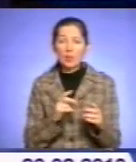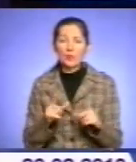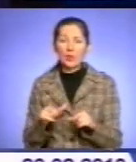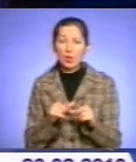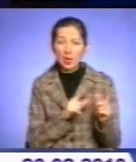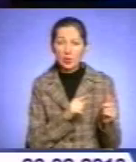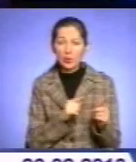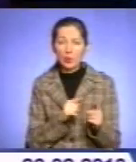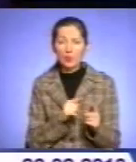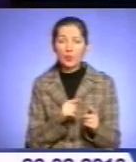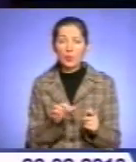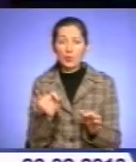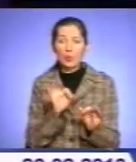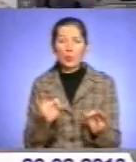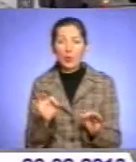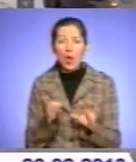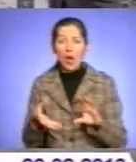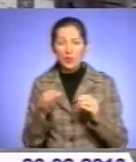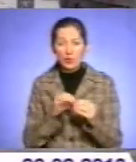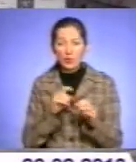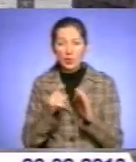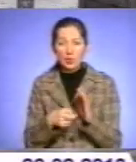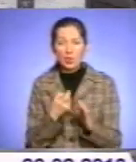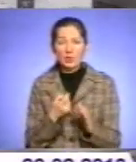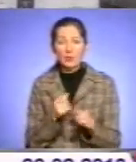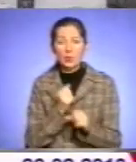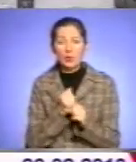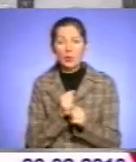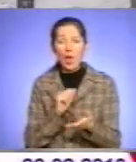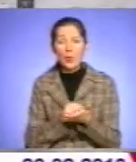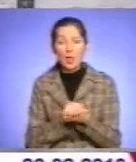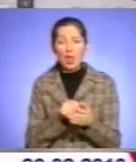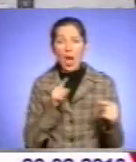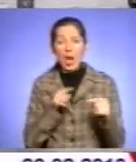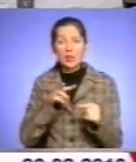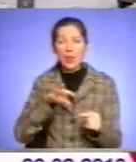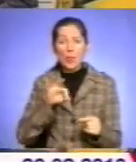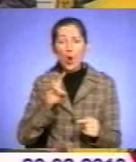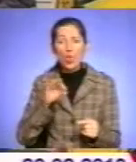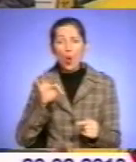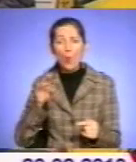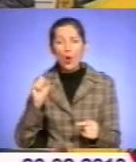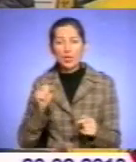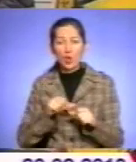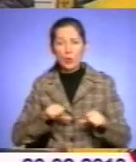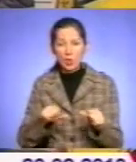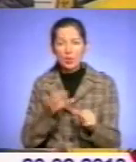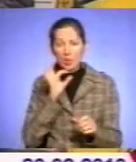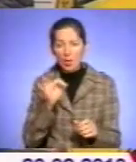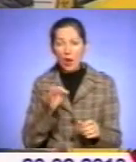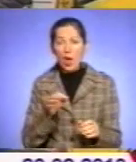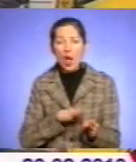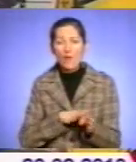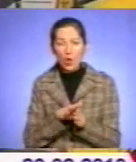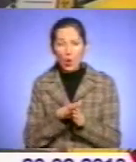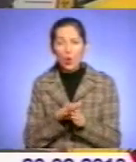висновки дізнаєтеся у сюжеті. Опрацювавши матеріали, Антимонопольний комітет наголосив, що виконкому міськради слід переглянути